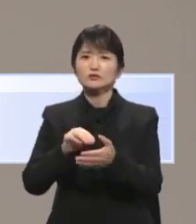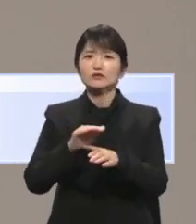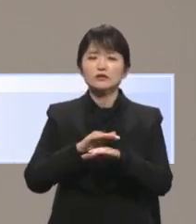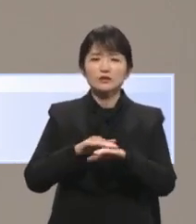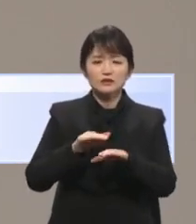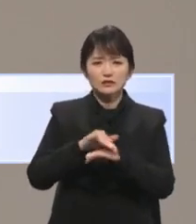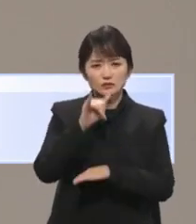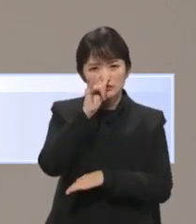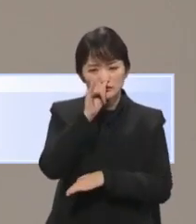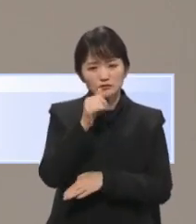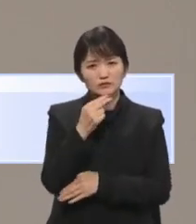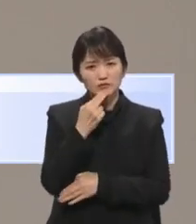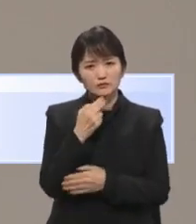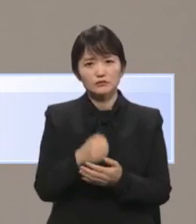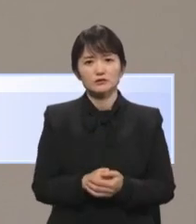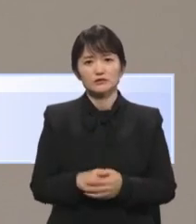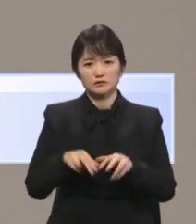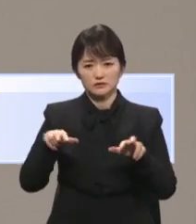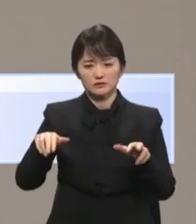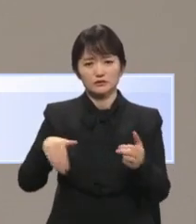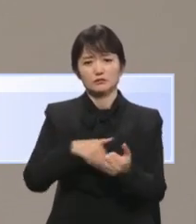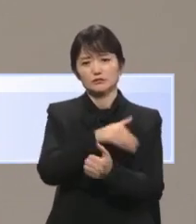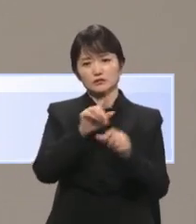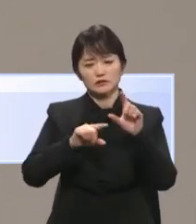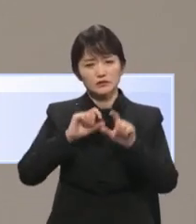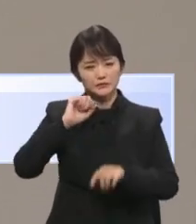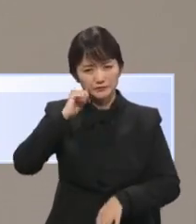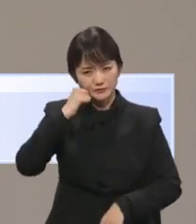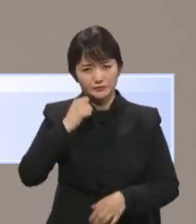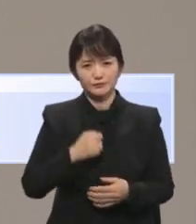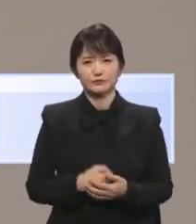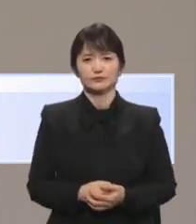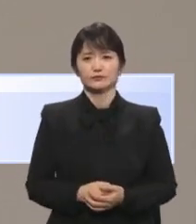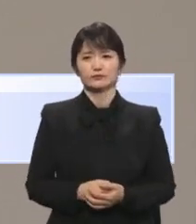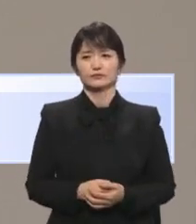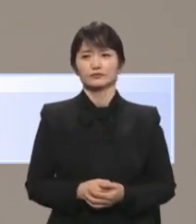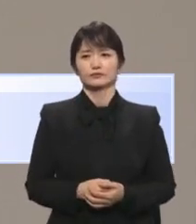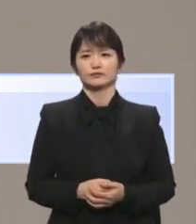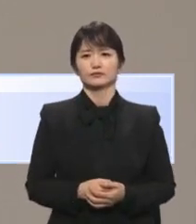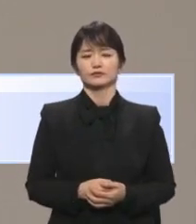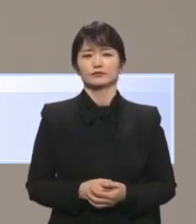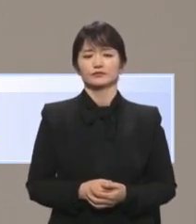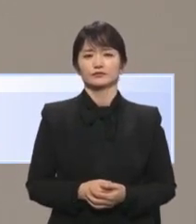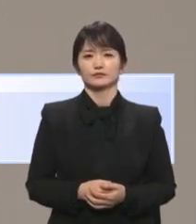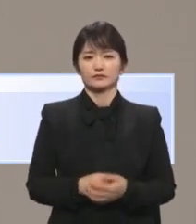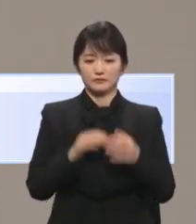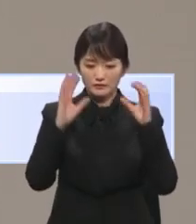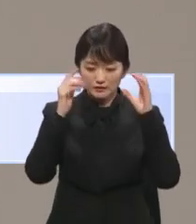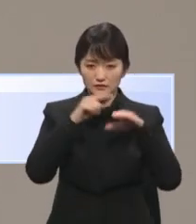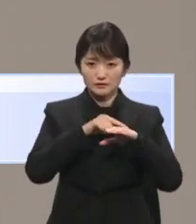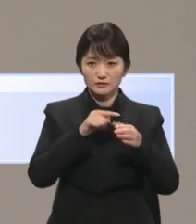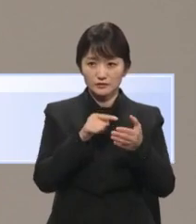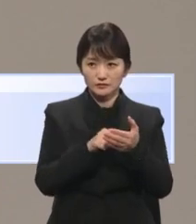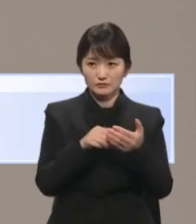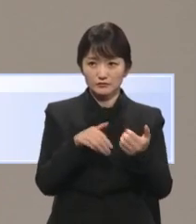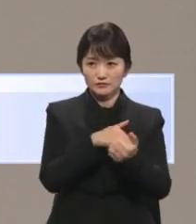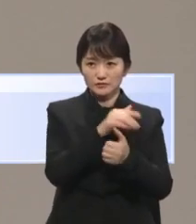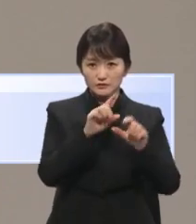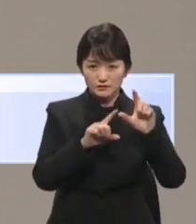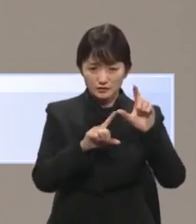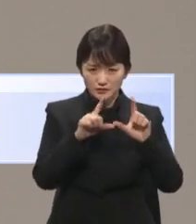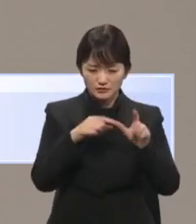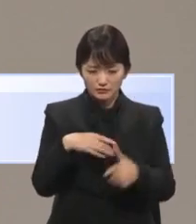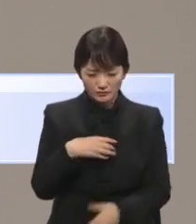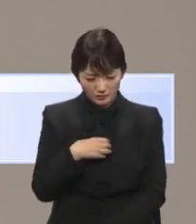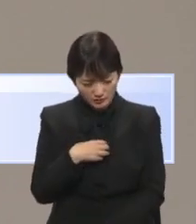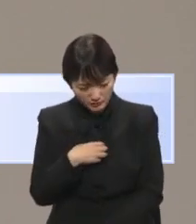속에서도 굉장히 어려워질 거라고 보여지거든요 어떤 상황에서든 아이들에 대한 그 신지 상태를 좀 완 좀 경감시켜 줄